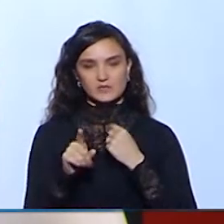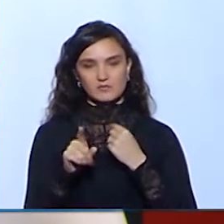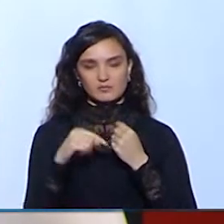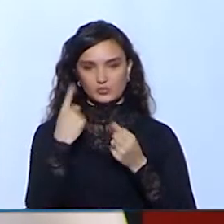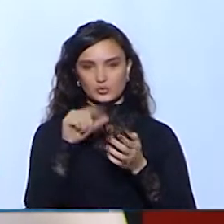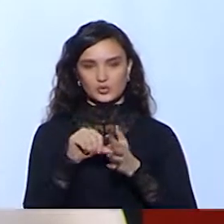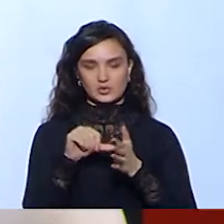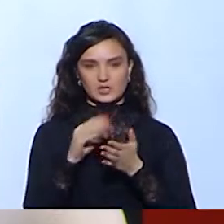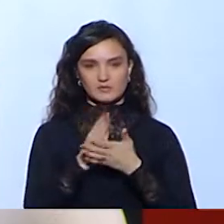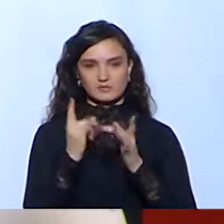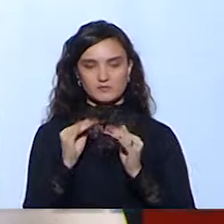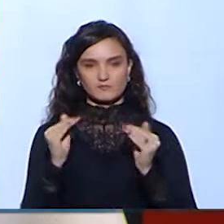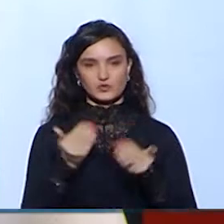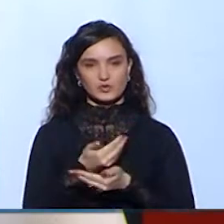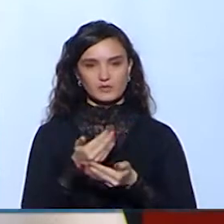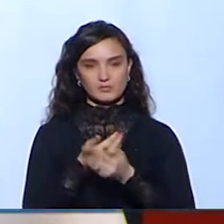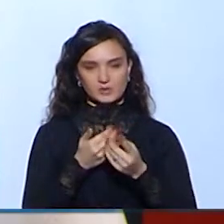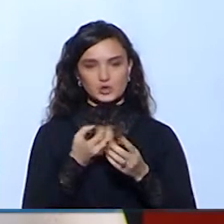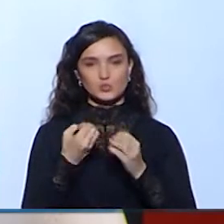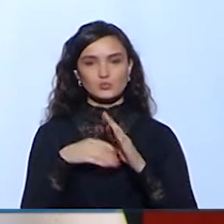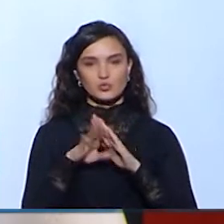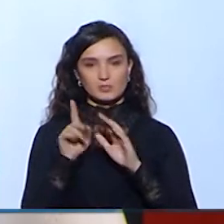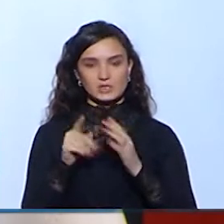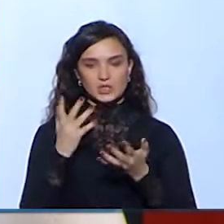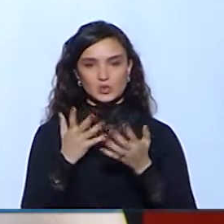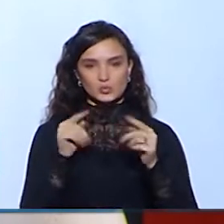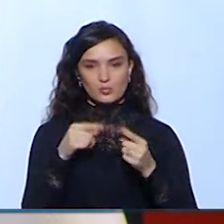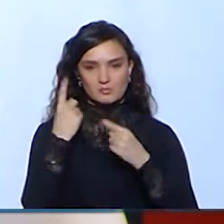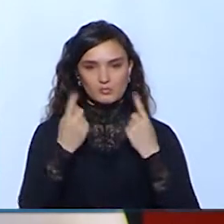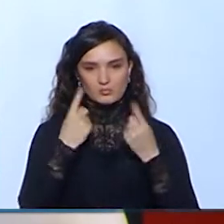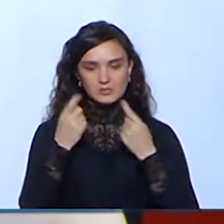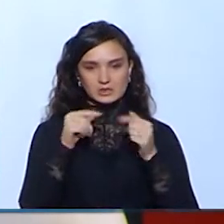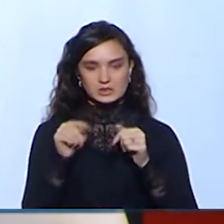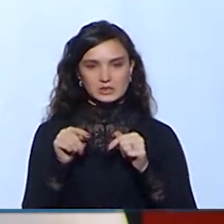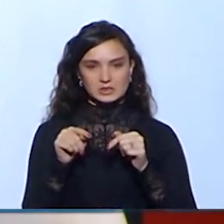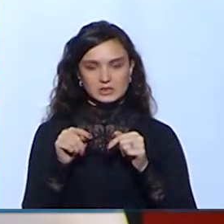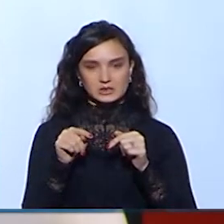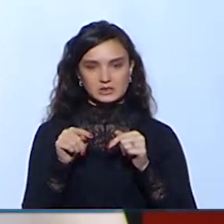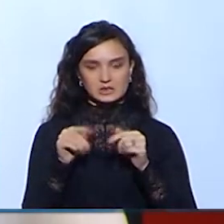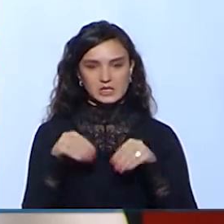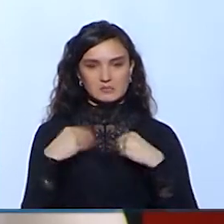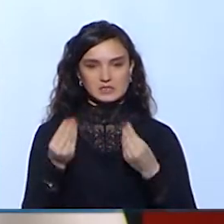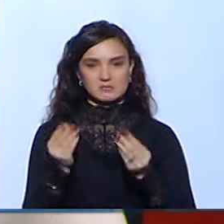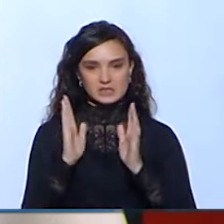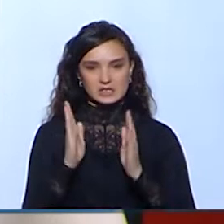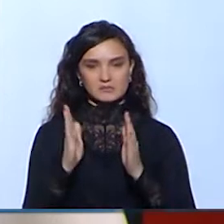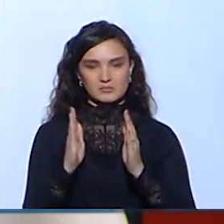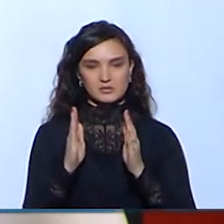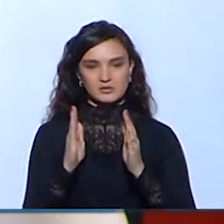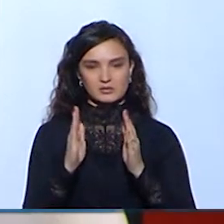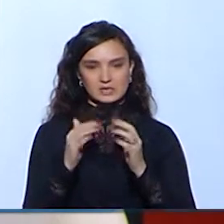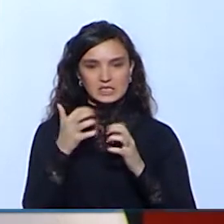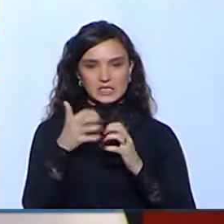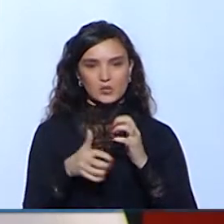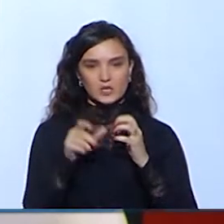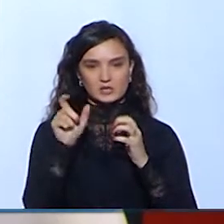როლი აქვს ბავშვის ცხოვრებაში უმჯობესია თუ ამ ინფორმაციის გამცემი იქნება შედარებით